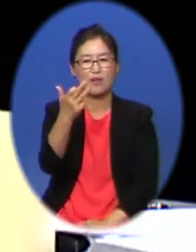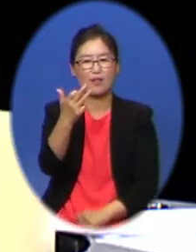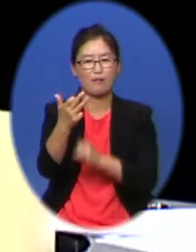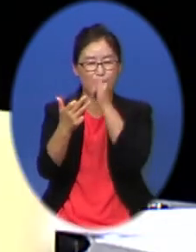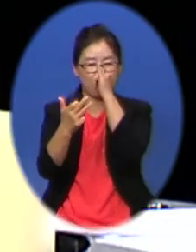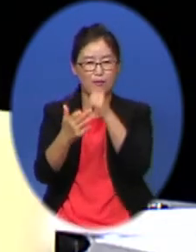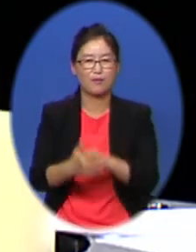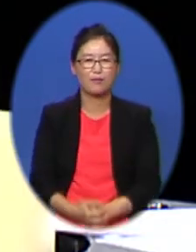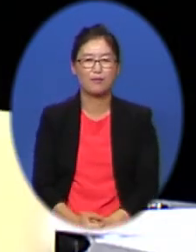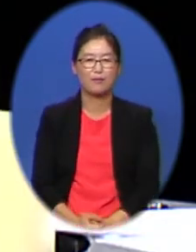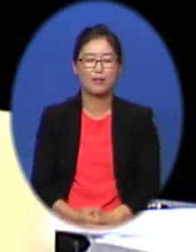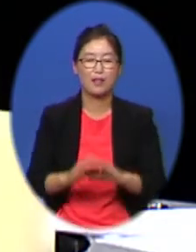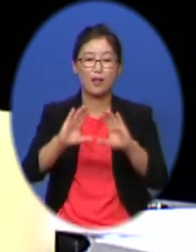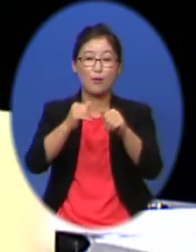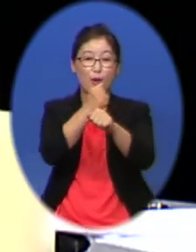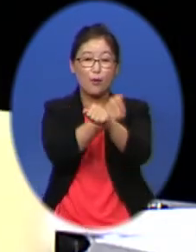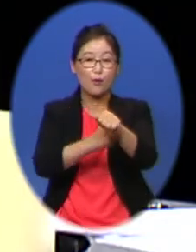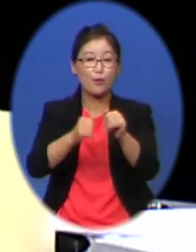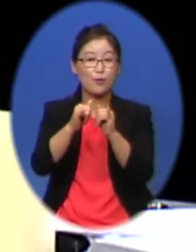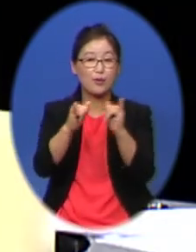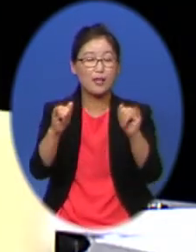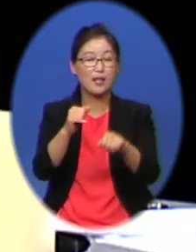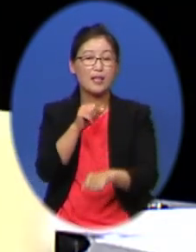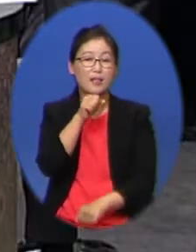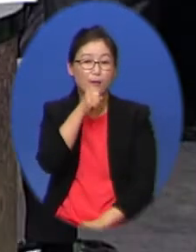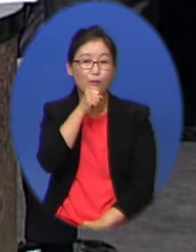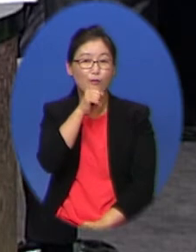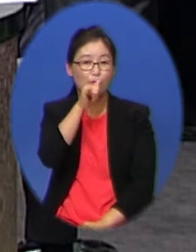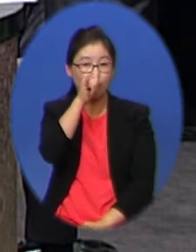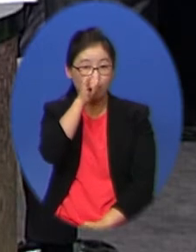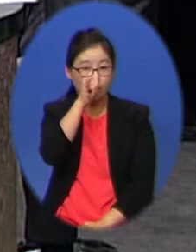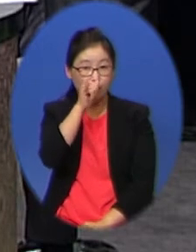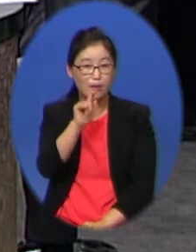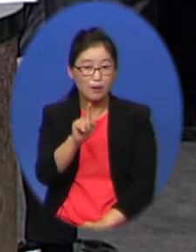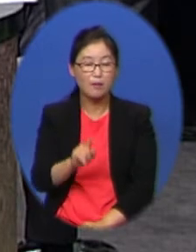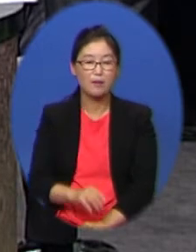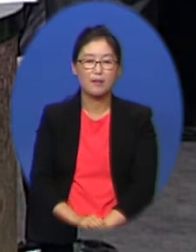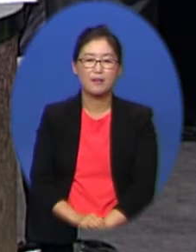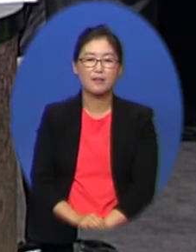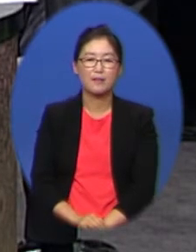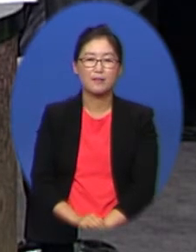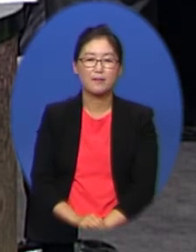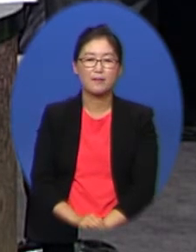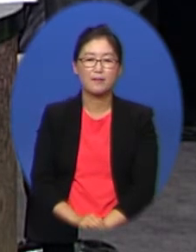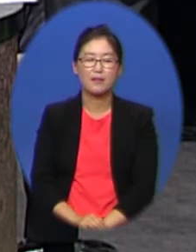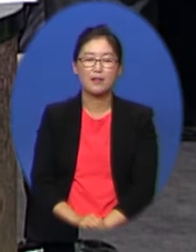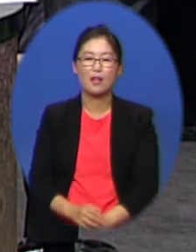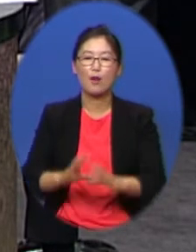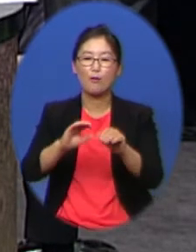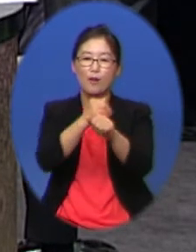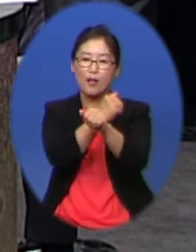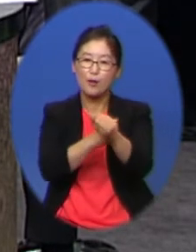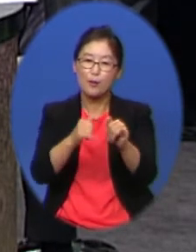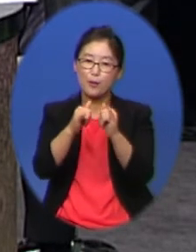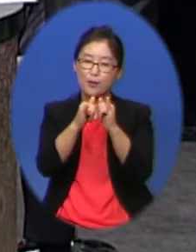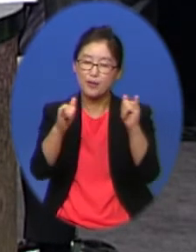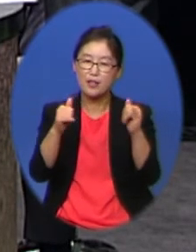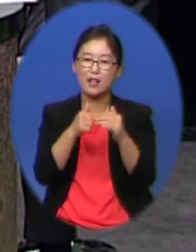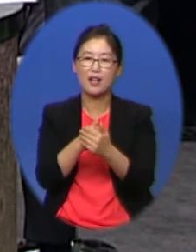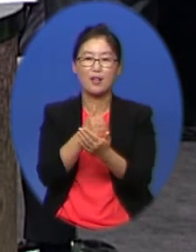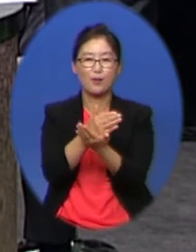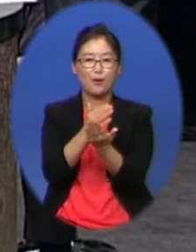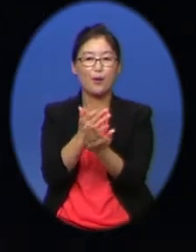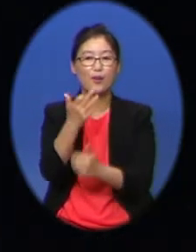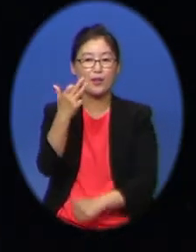이 국가유공자에도 등급이 있는 거죠? 네, 방금 배 변호사님께서 말씀하신 국가유공자 18가지